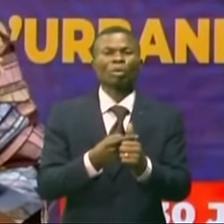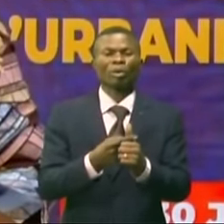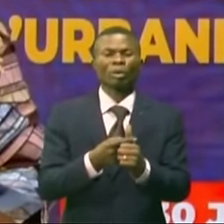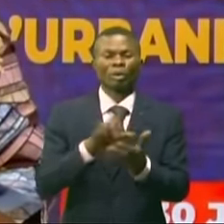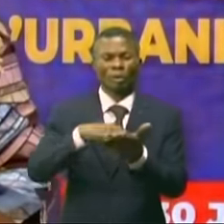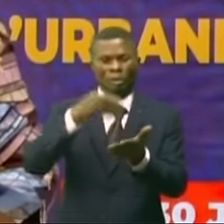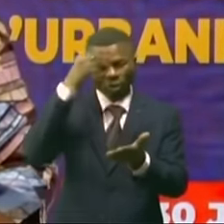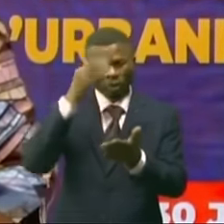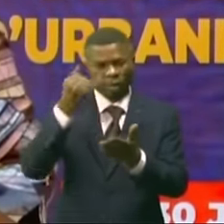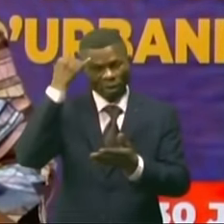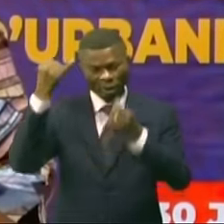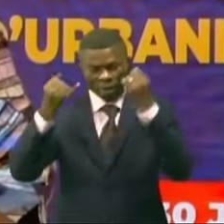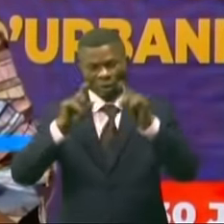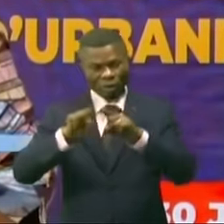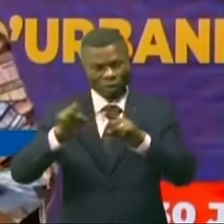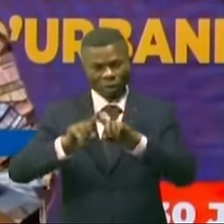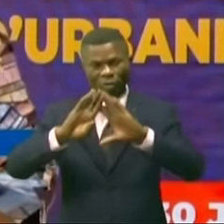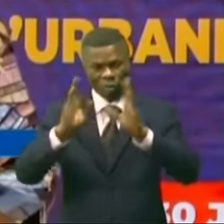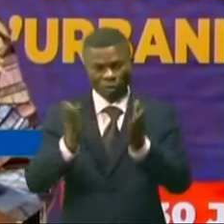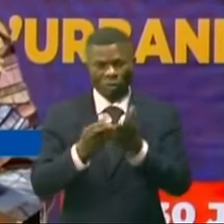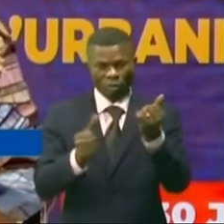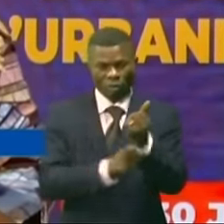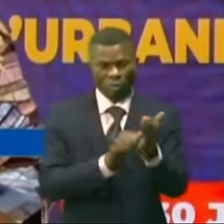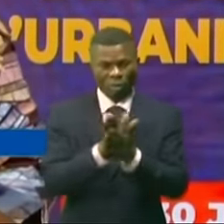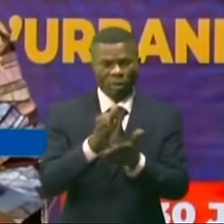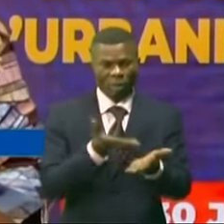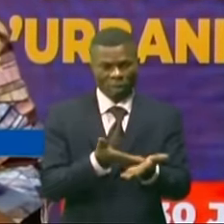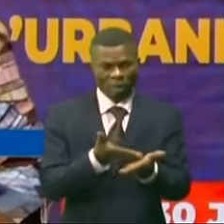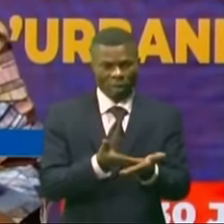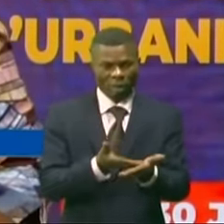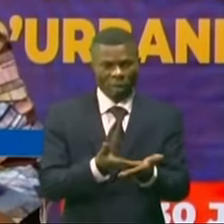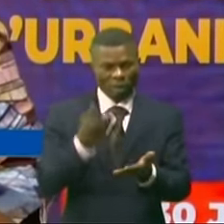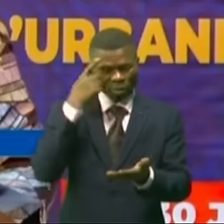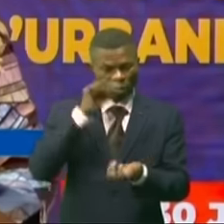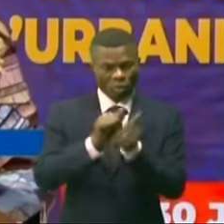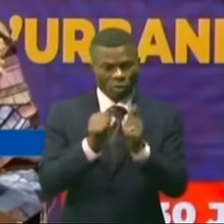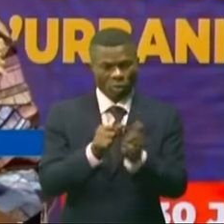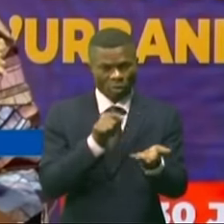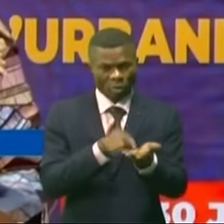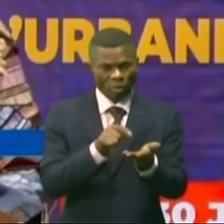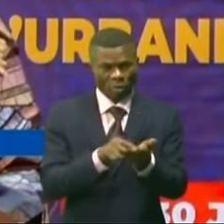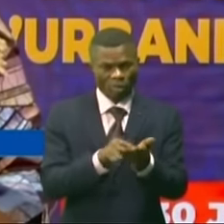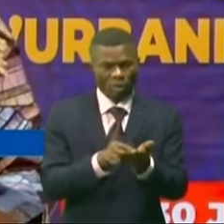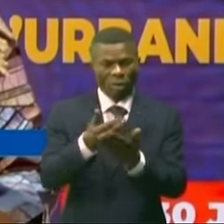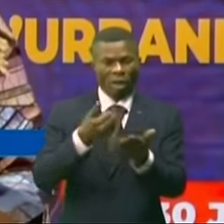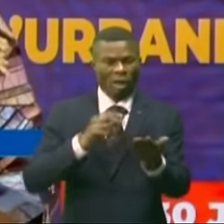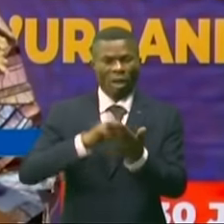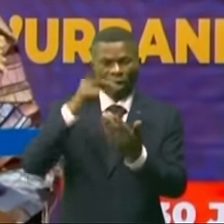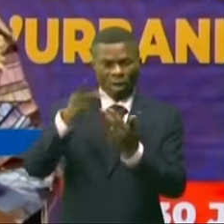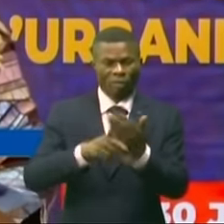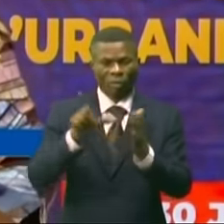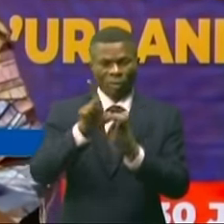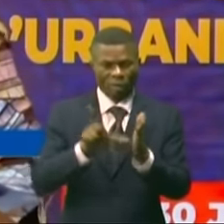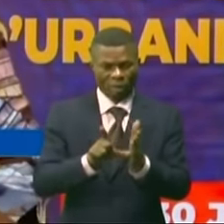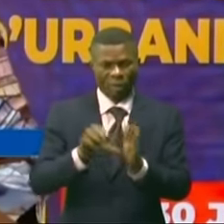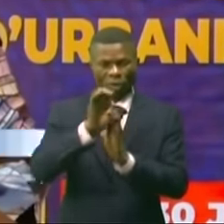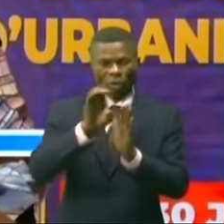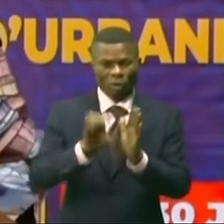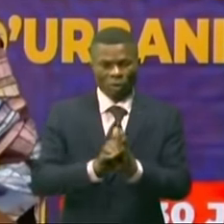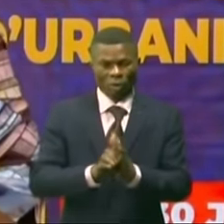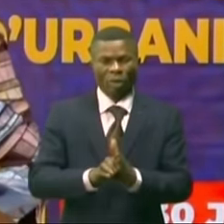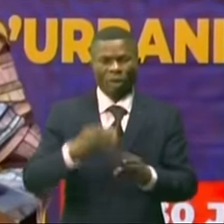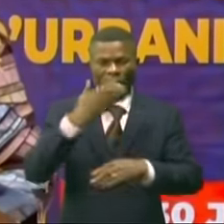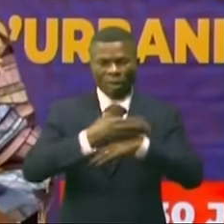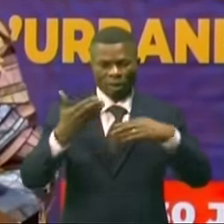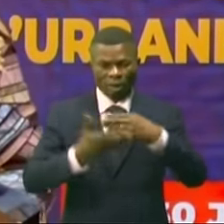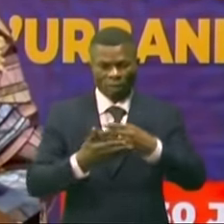accueillir les avis et suggestions des différents acteurs concernés sur le contenu de l'avantprjet de loi portant code d'urbanisme